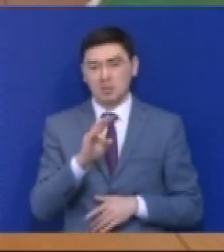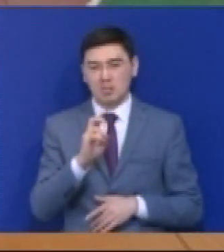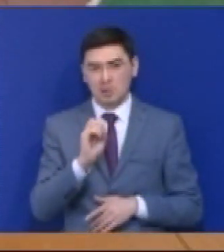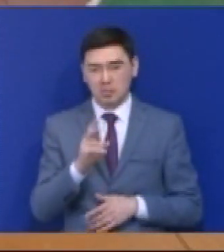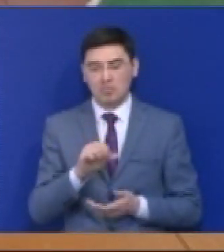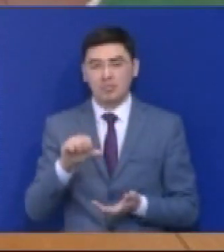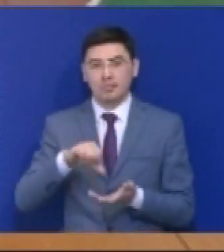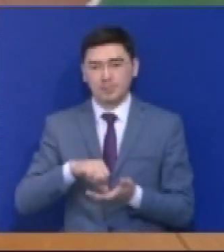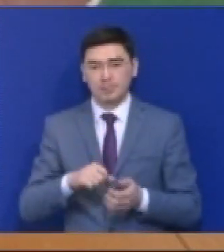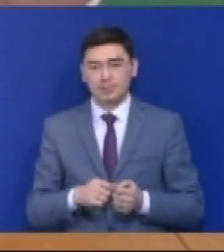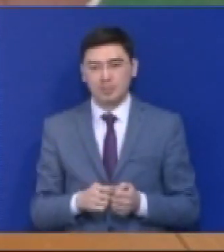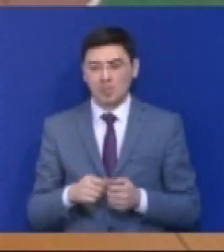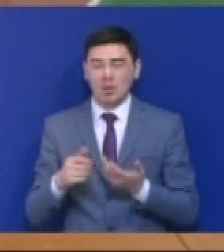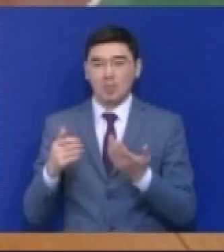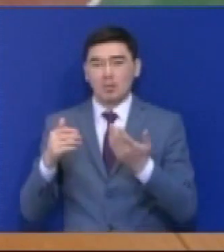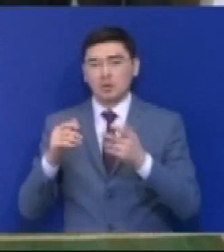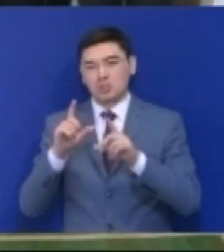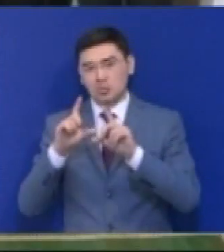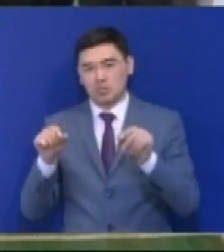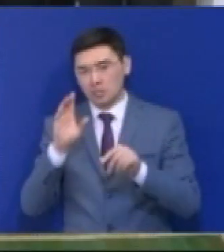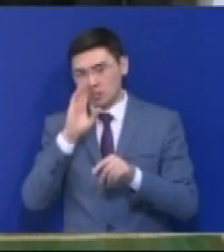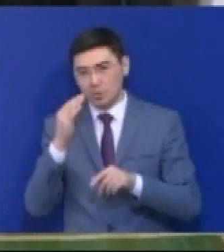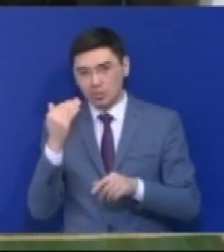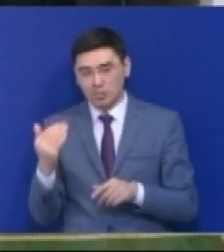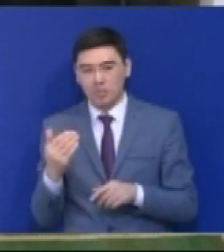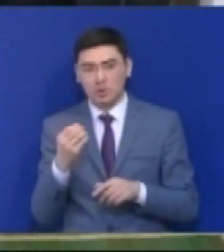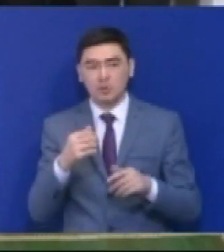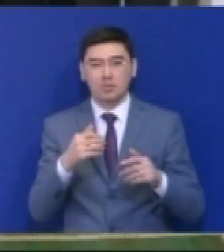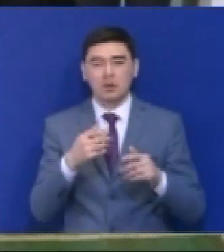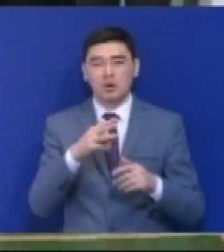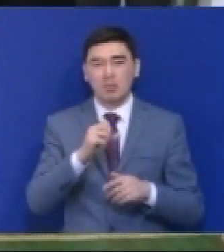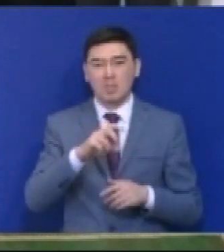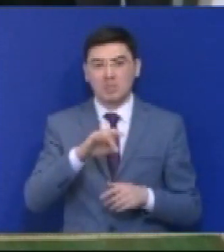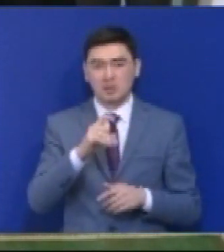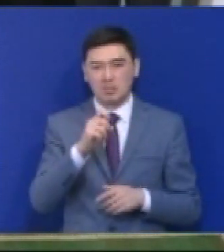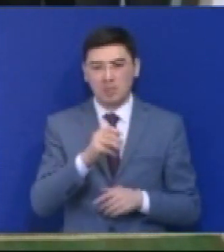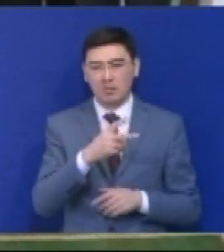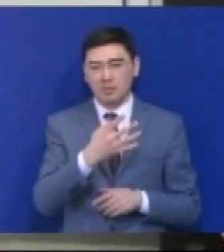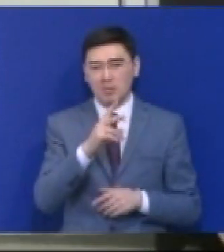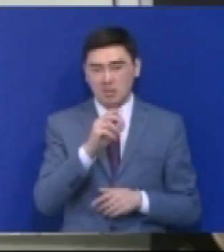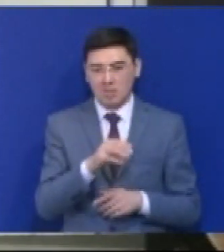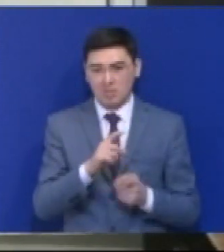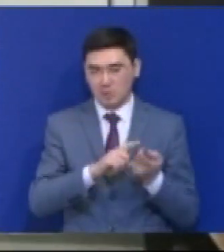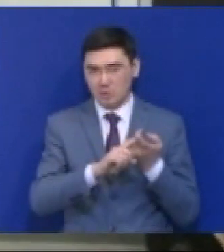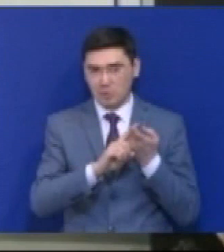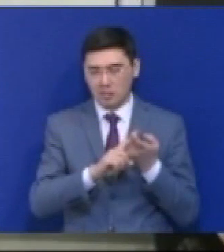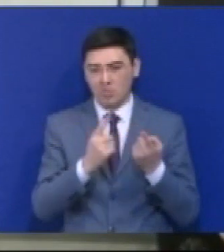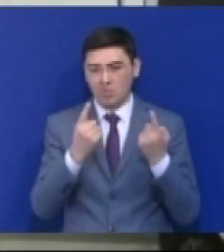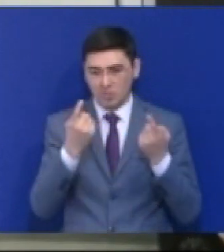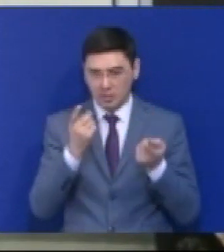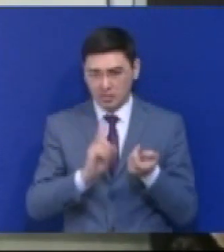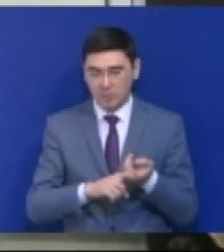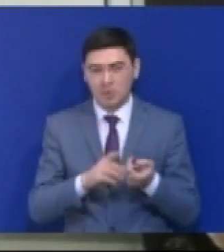Года молодежи и 25-летию маслихатов нашей страны школа-интернат номер 4 для слабослышащих детей организовала турнир по волейболу